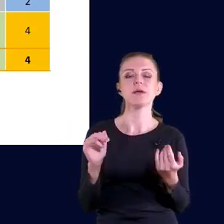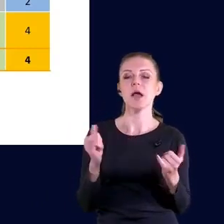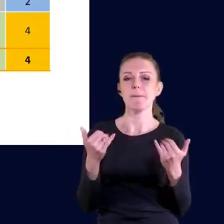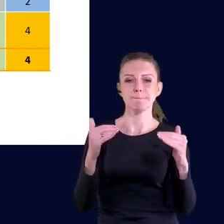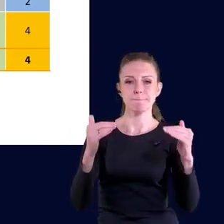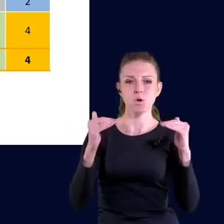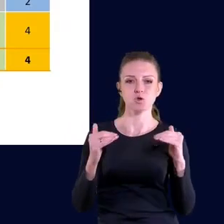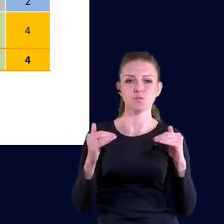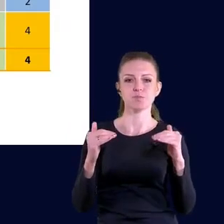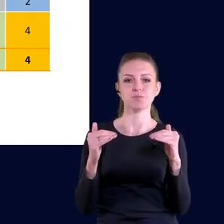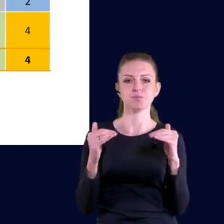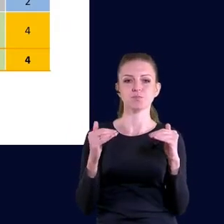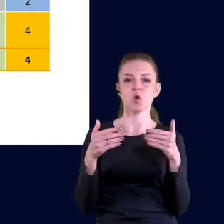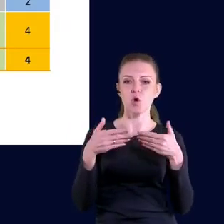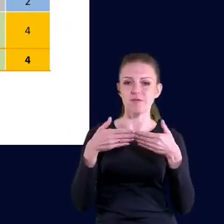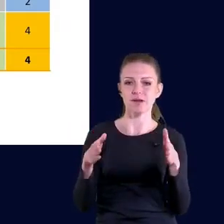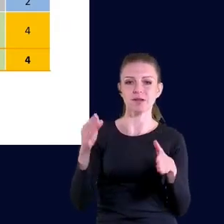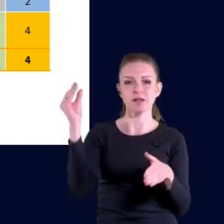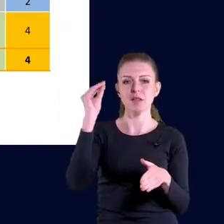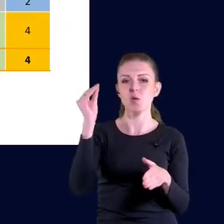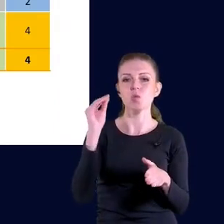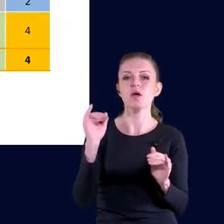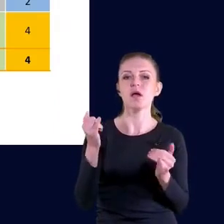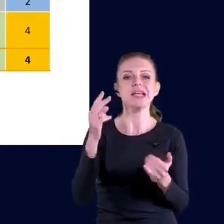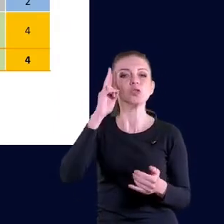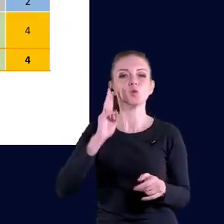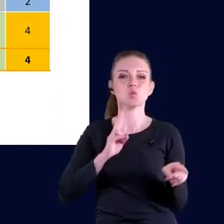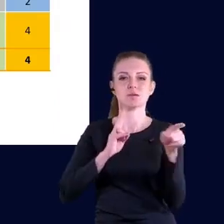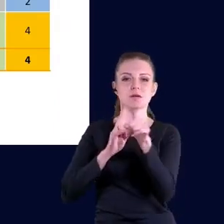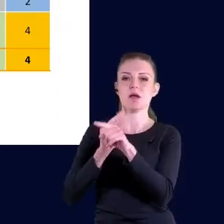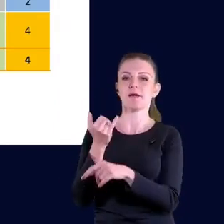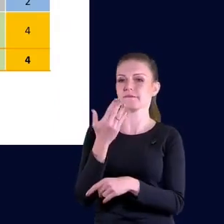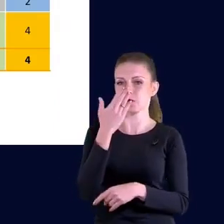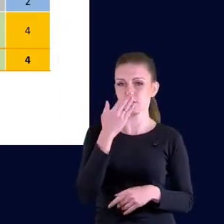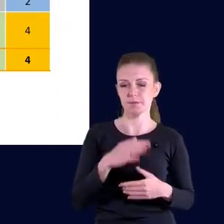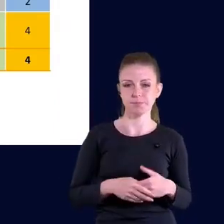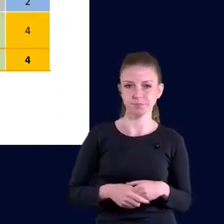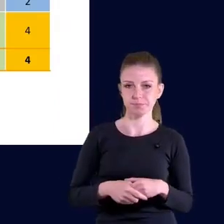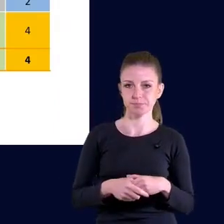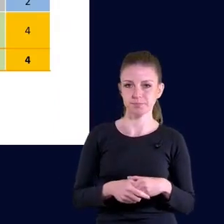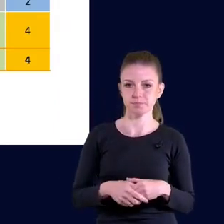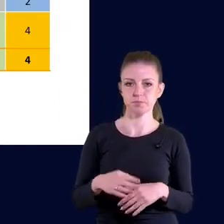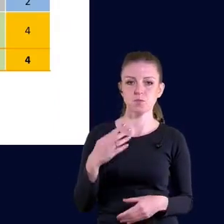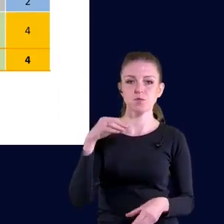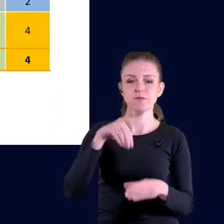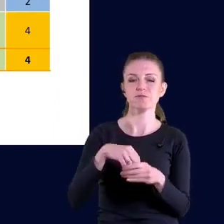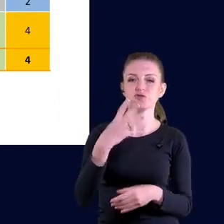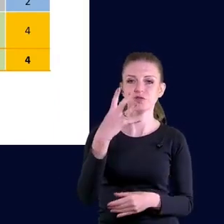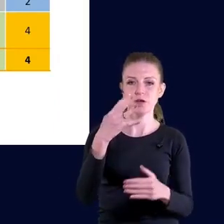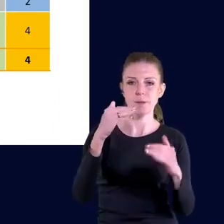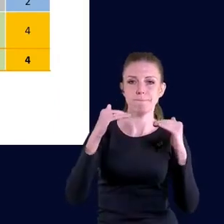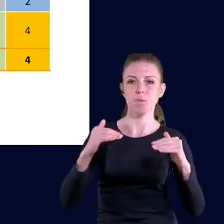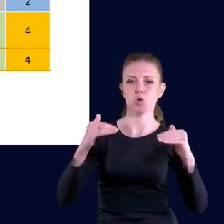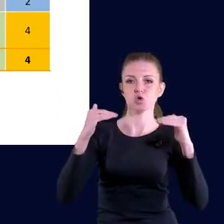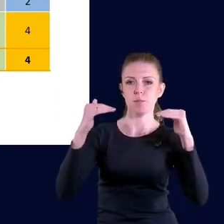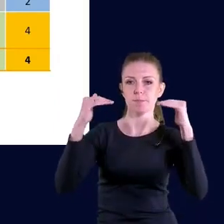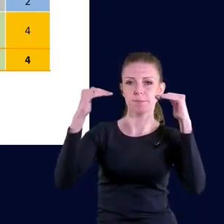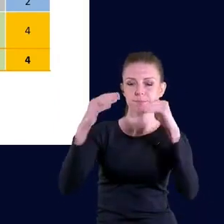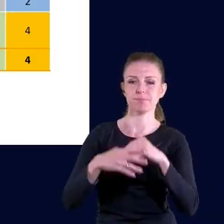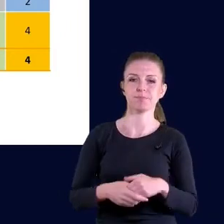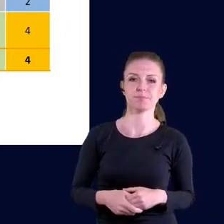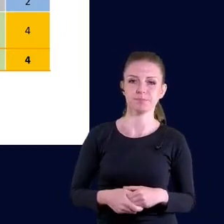w priorytetach politykach i praktykach naszych instytucji wyróżniono cztery poziomy na